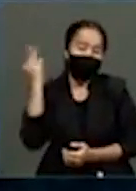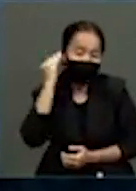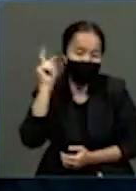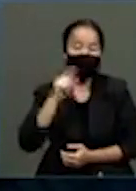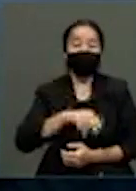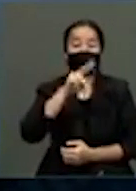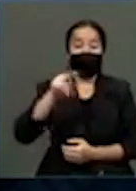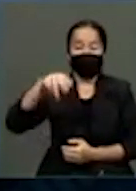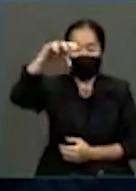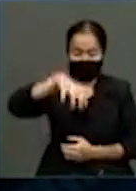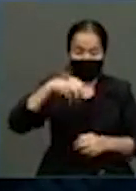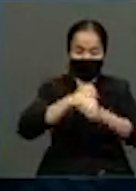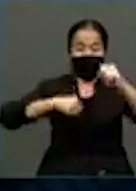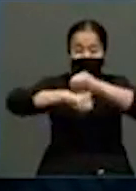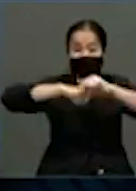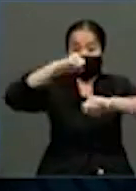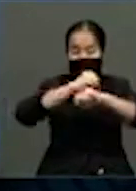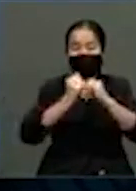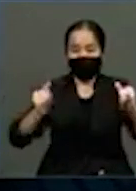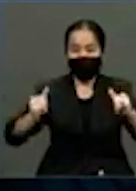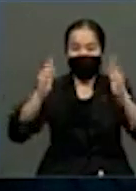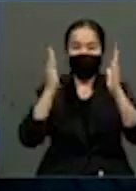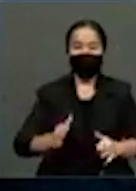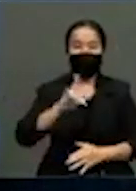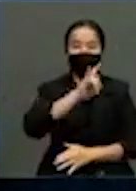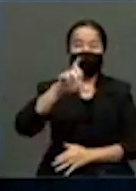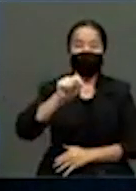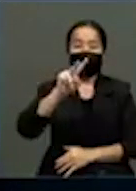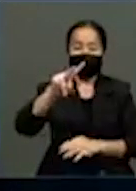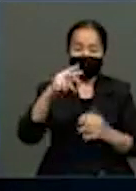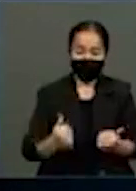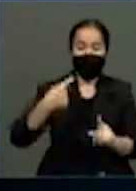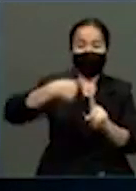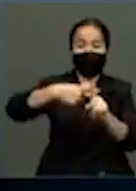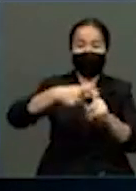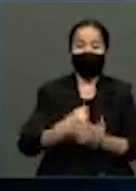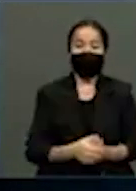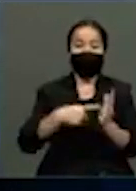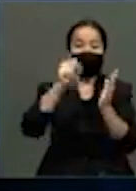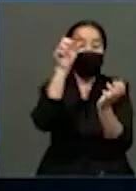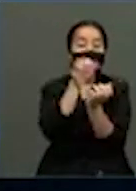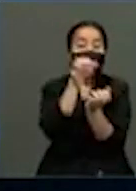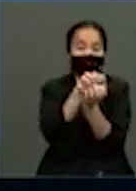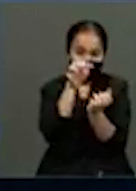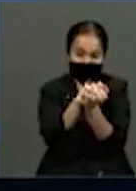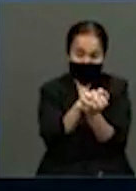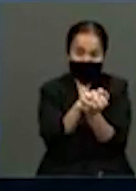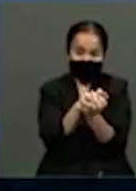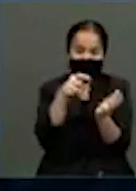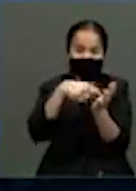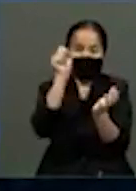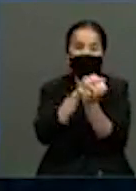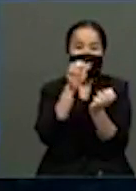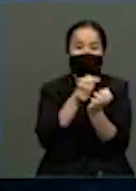ง697เป็นสะสมรายใหม่122สมุทรปราการอันนี้ก็เป็นเรื่องของโรง